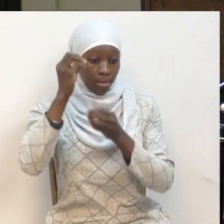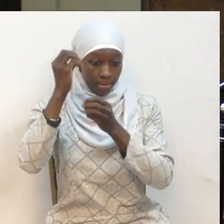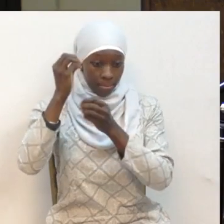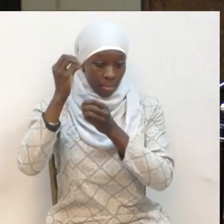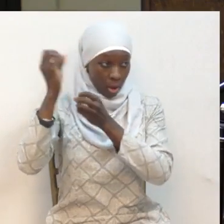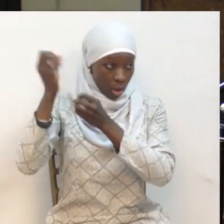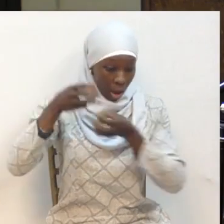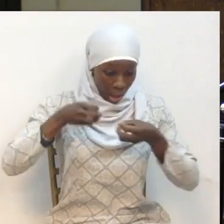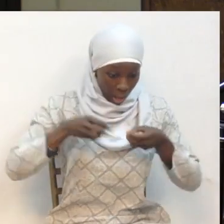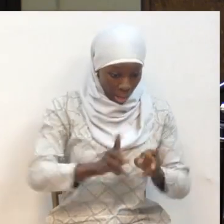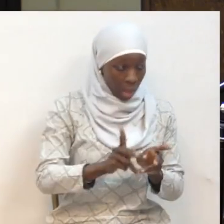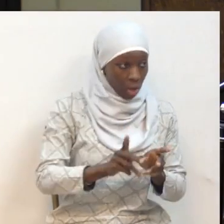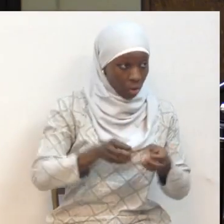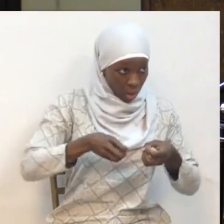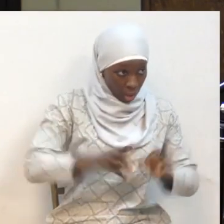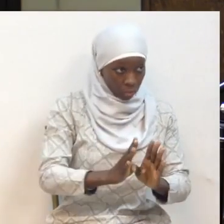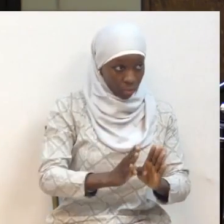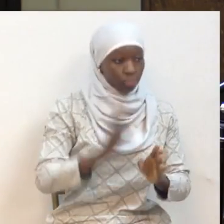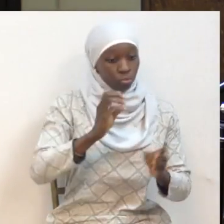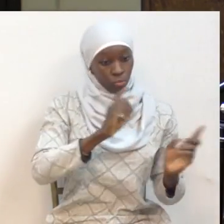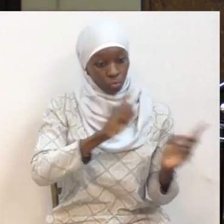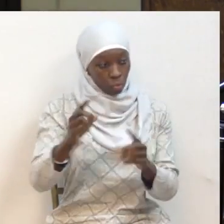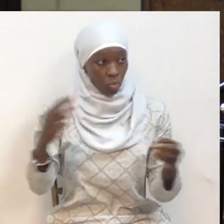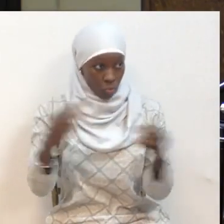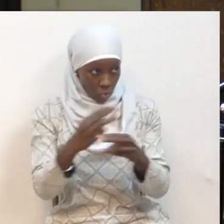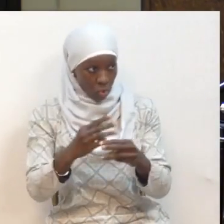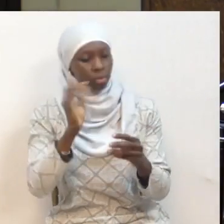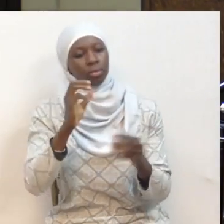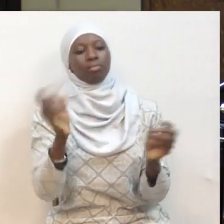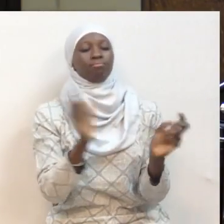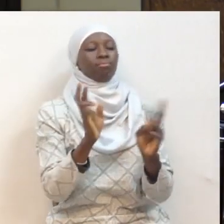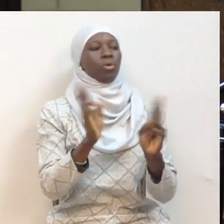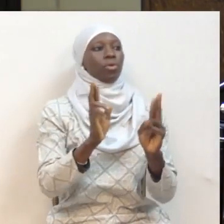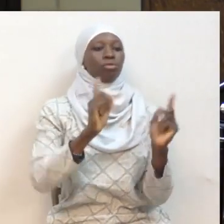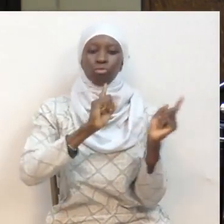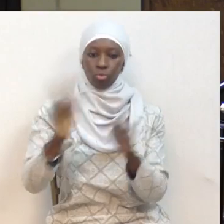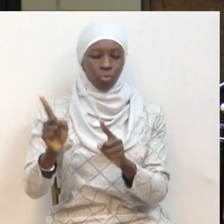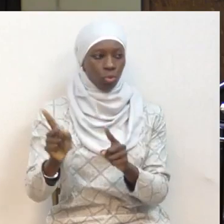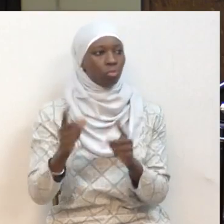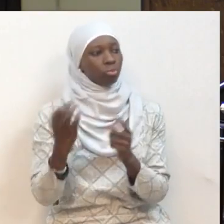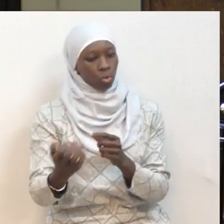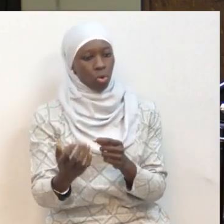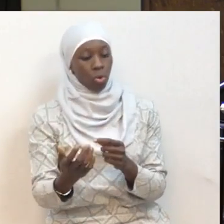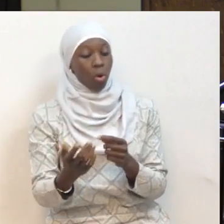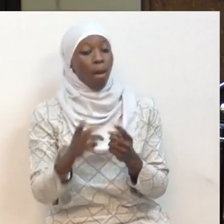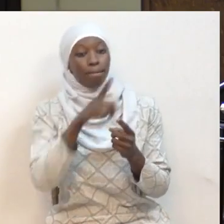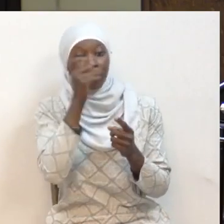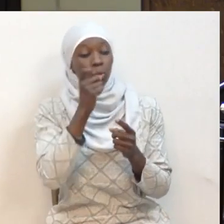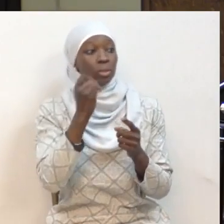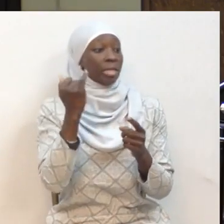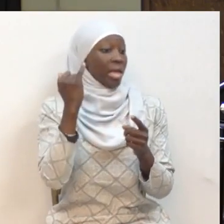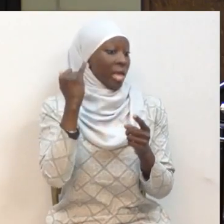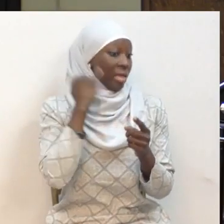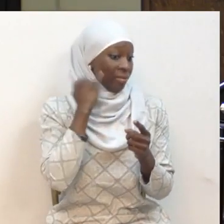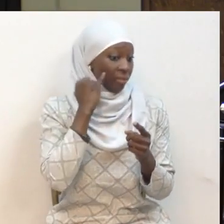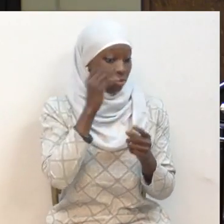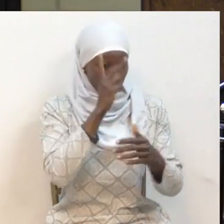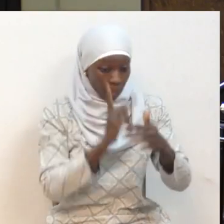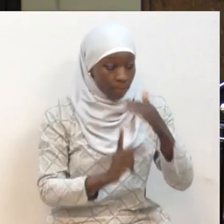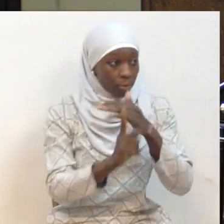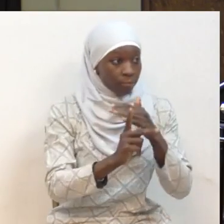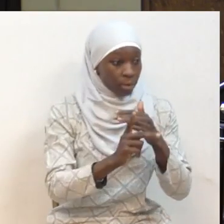الله بينه وبين عدوه. It's not befitting for a prophet to retreat or show a sign of